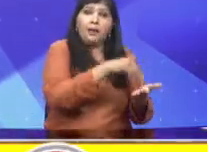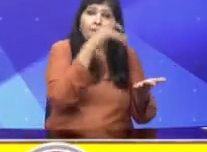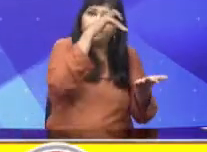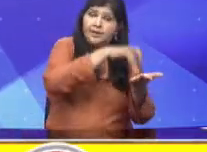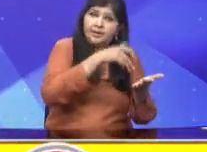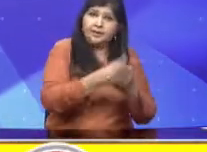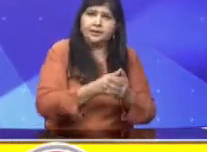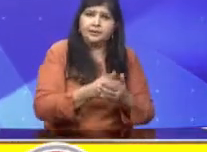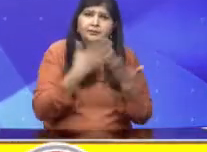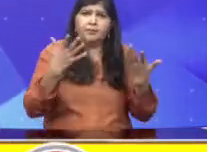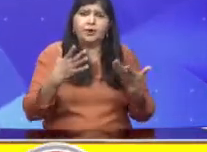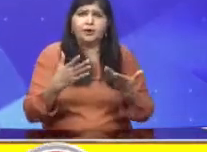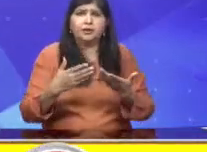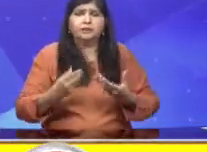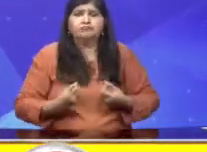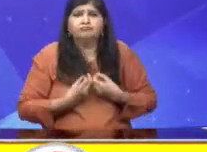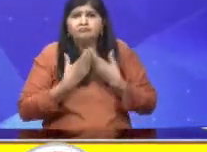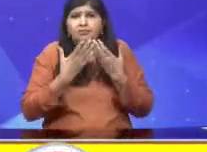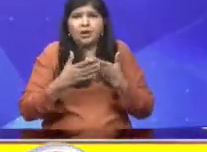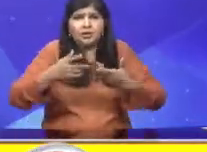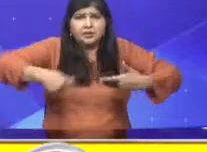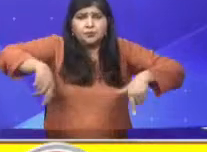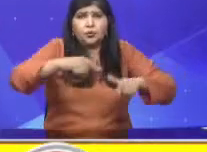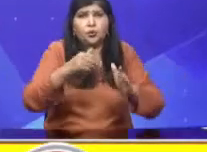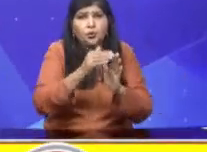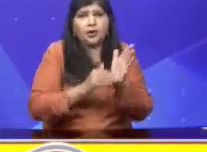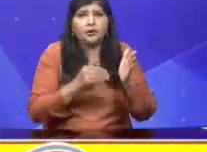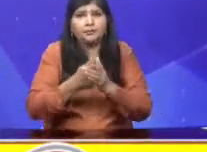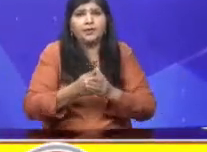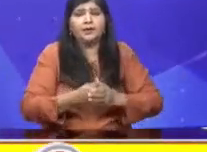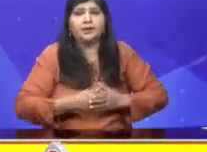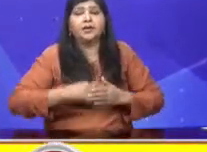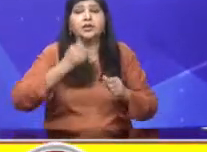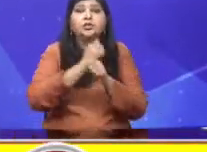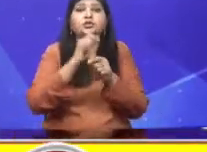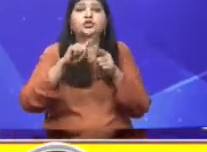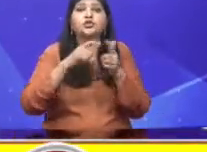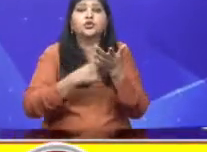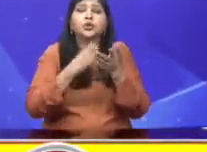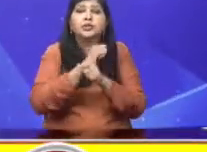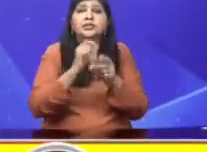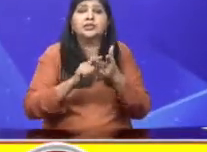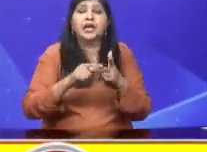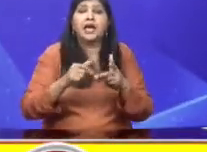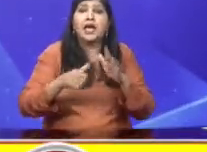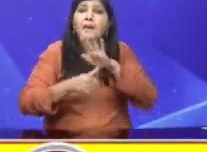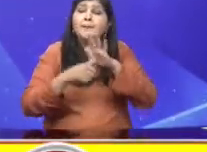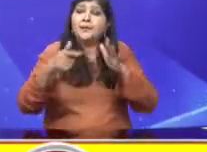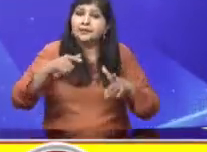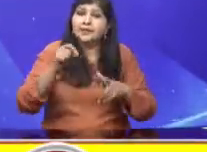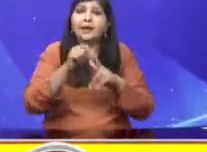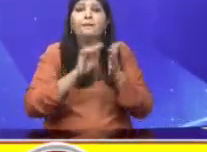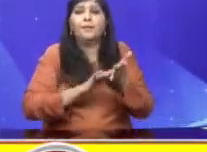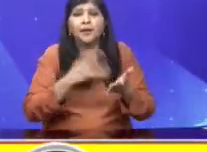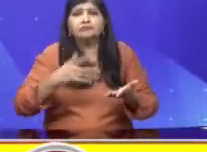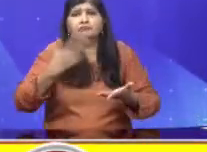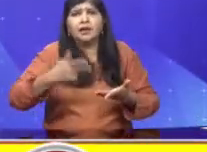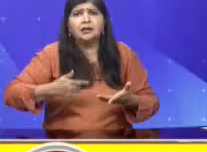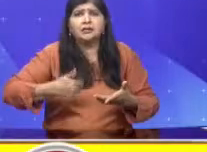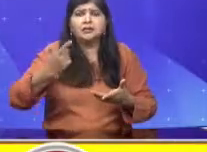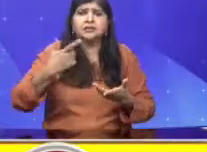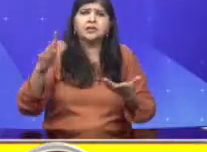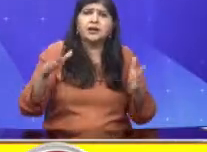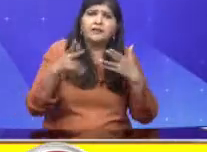थे। बहुती बावुक माहोल में हुए इस समारों में जॉर्जिया के राष्पती, प्रधान मंत्री, अनेग